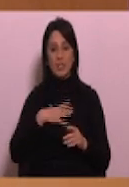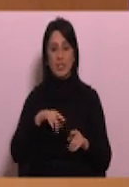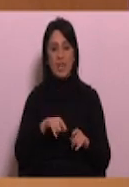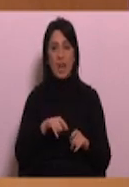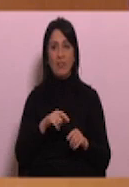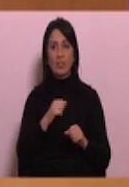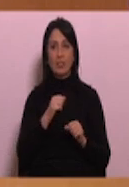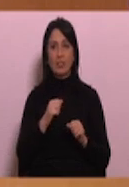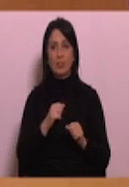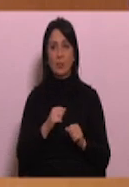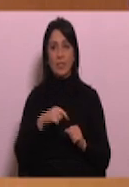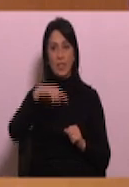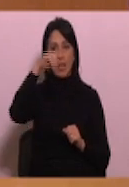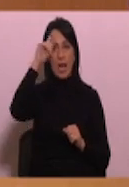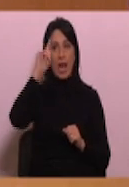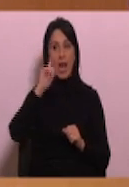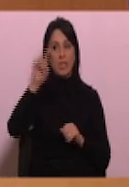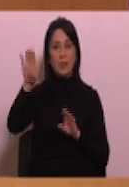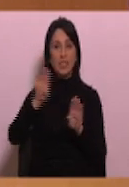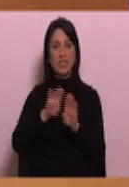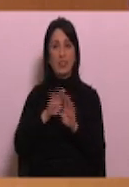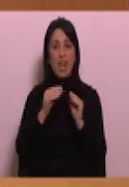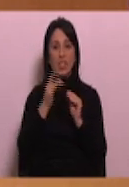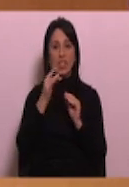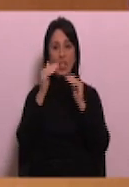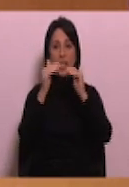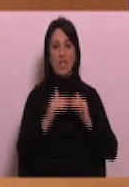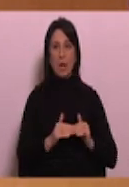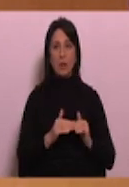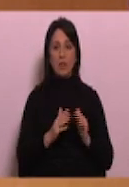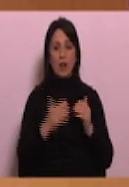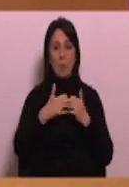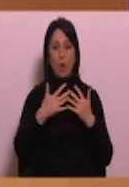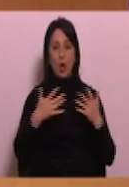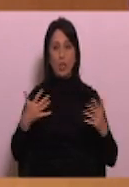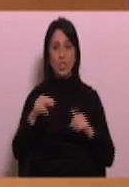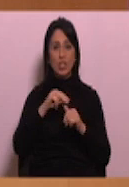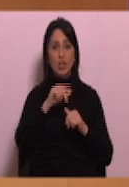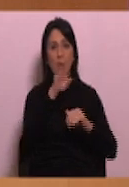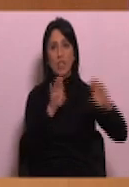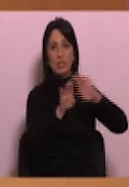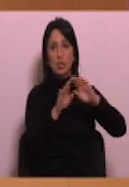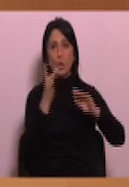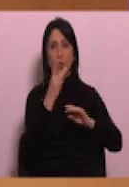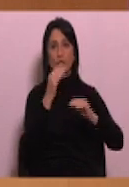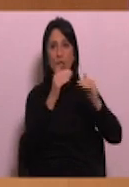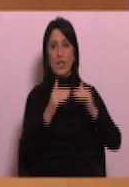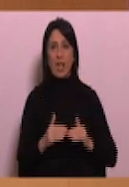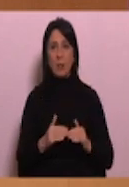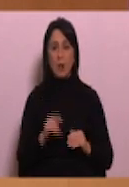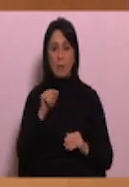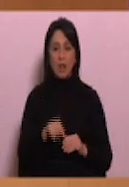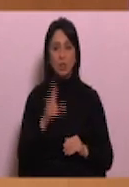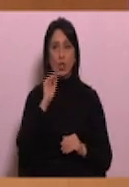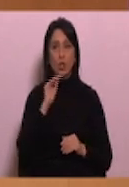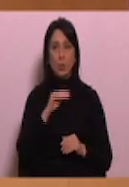საქართველოში აზერბაიჯანთან შედარებით 10ჯერ ნაკლები ბოსტნეული და სომხეთთან შედარებით 5ჯერ ნაკლები, მაშინ